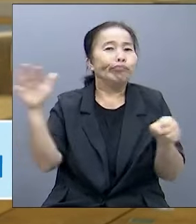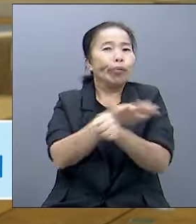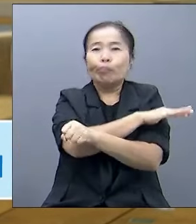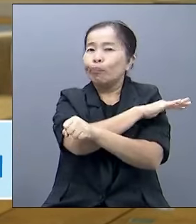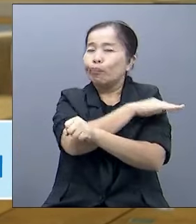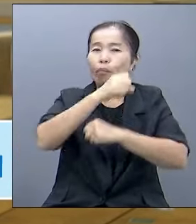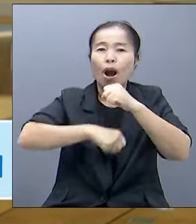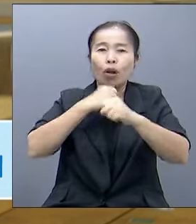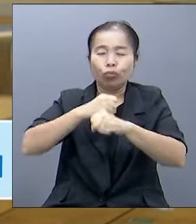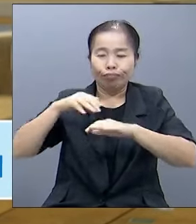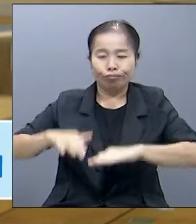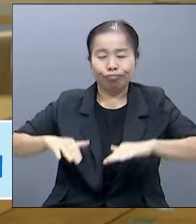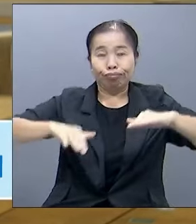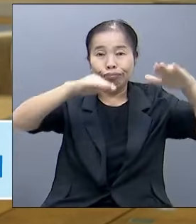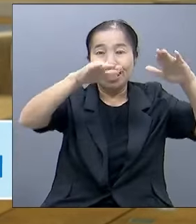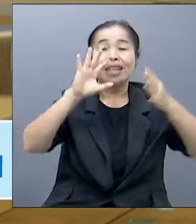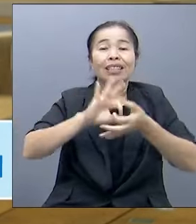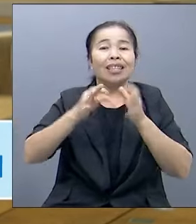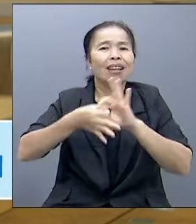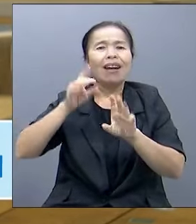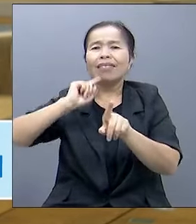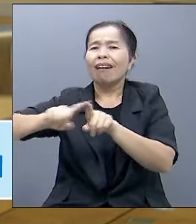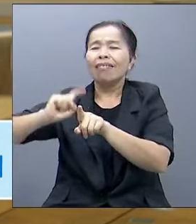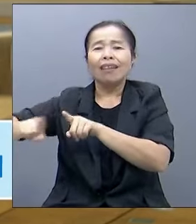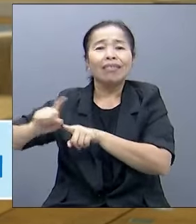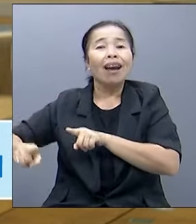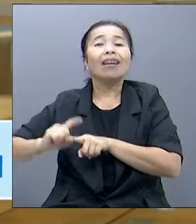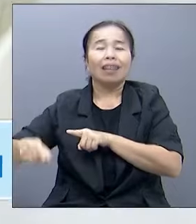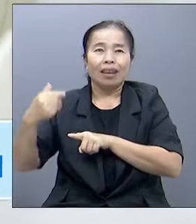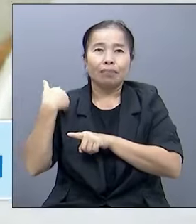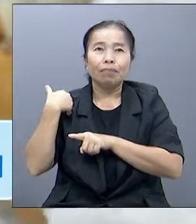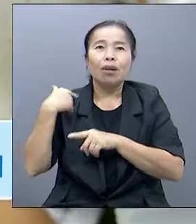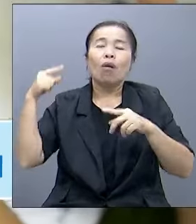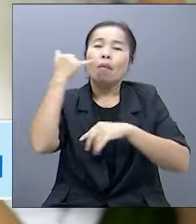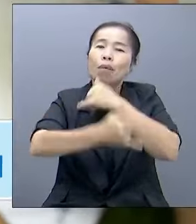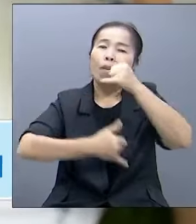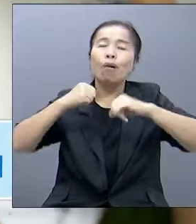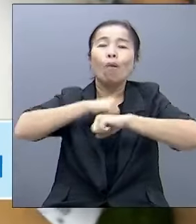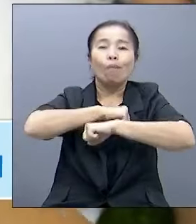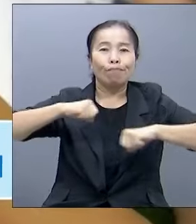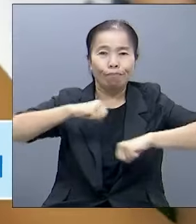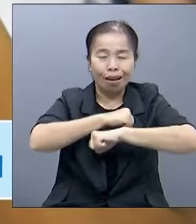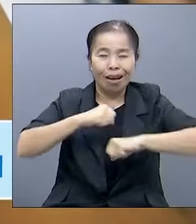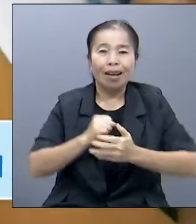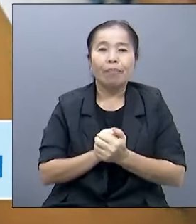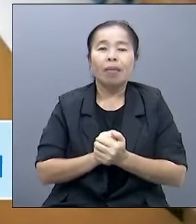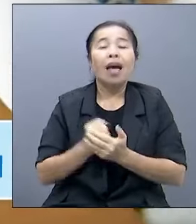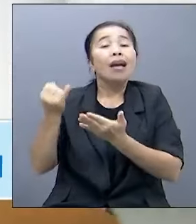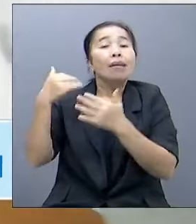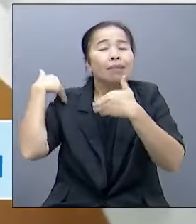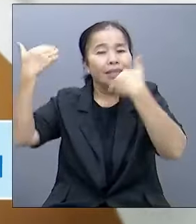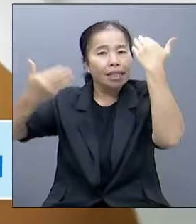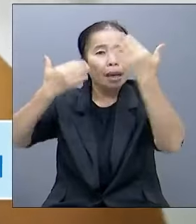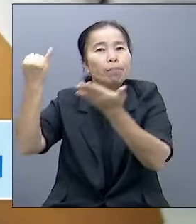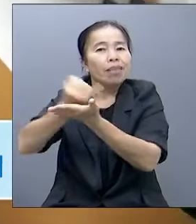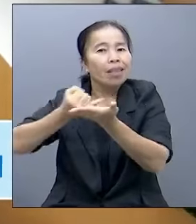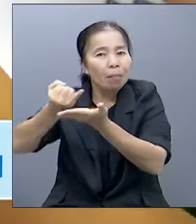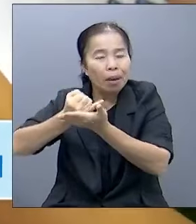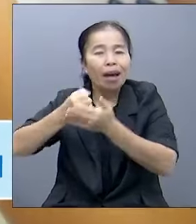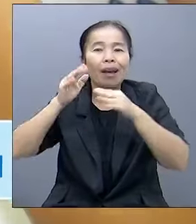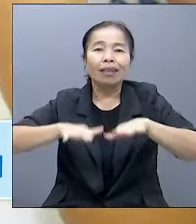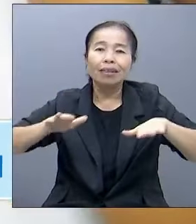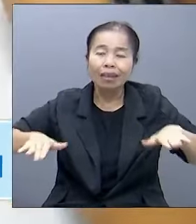กกีฬาจะมีทุกเพศทุกวัยทุกช่วงอายุมาออกกำลังกายกิจกรรมในเรื่องของศิลปะไม่ว่าจะเป็นเด็กก็ต